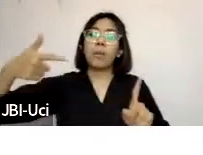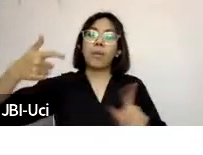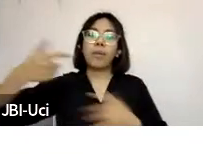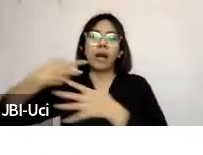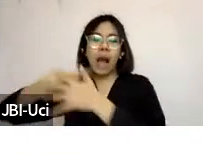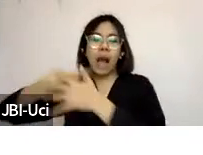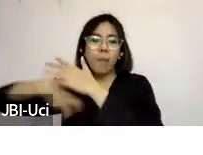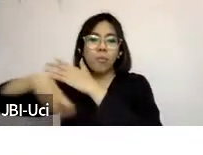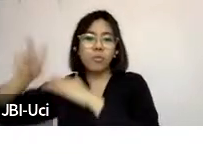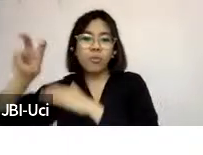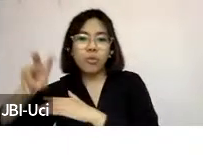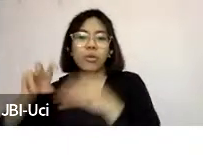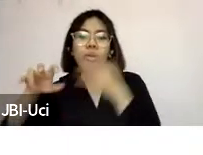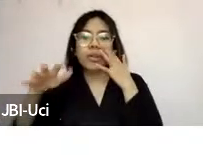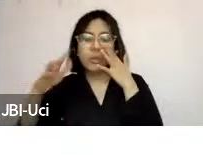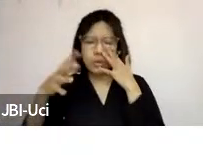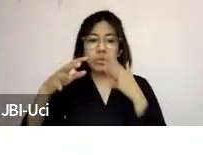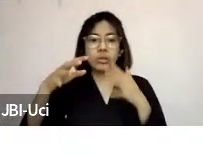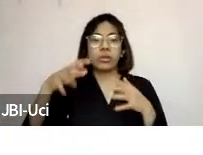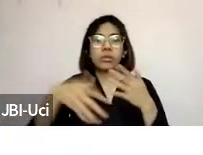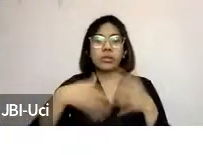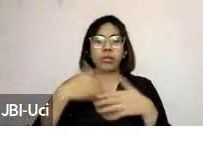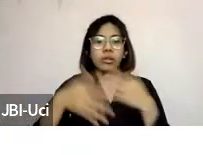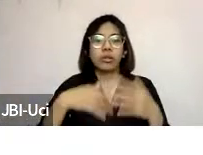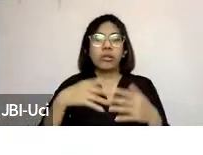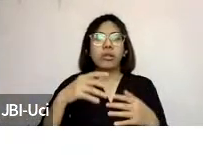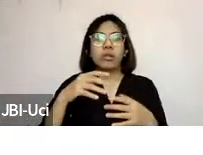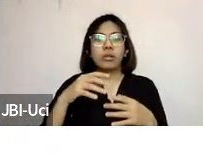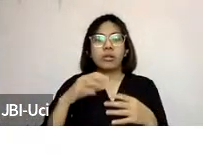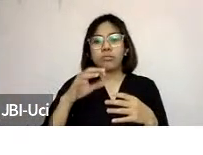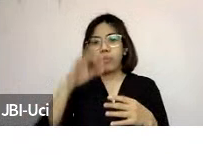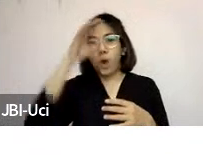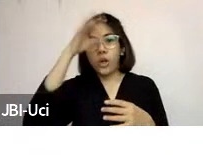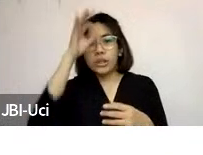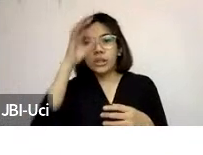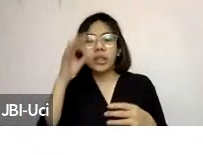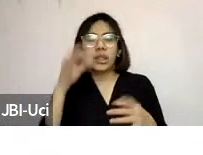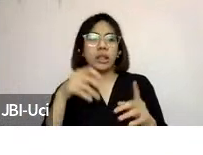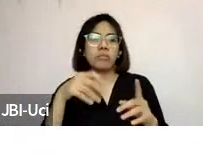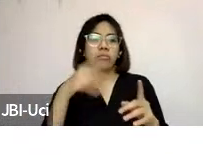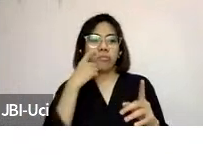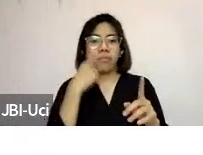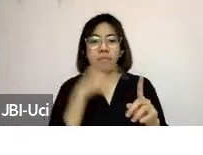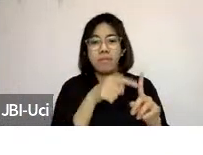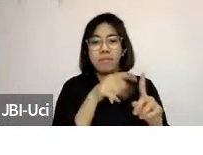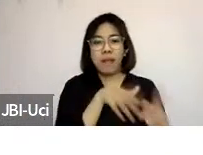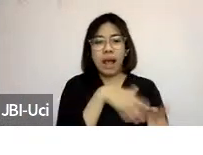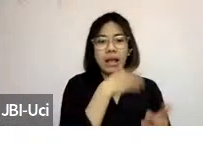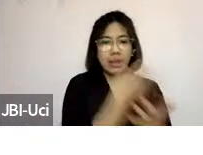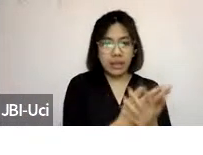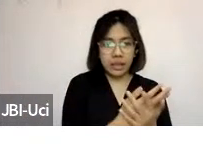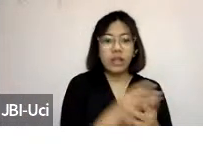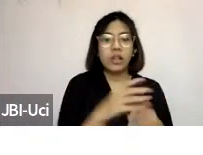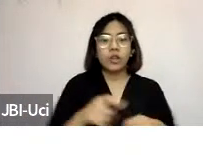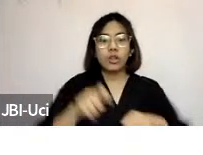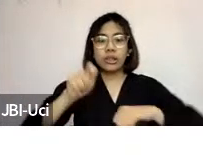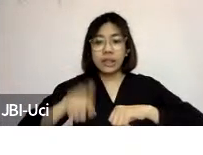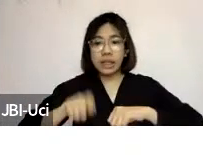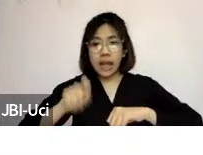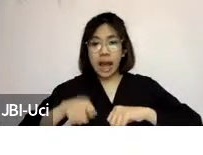penangkapan Kris seorang polisi Melati ditembak oleh Chris nah adegan berikutnya itu setting ruang sidang Itu